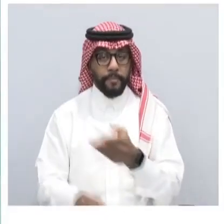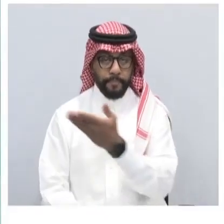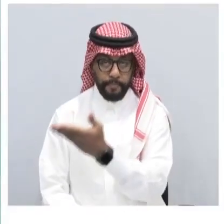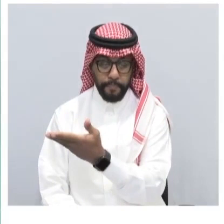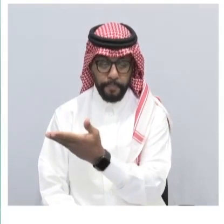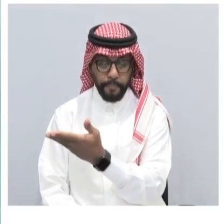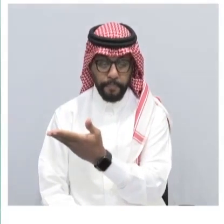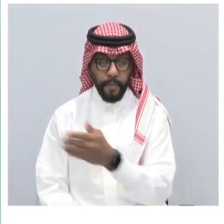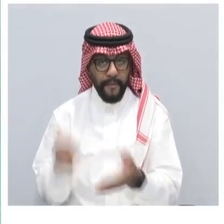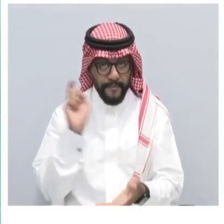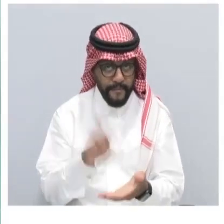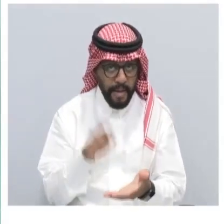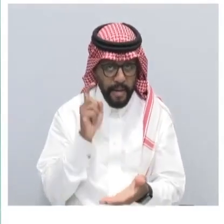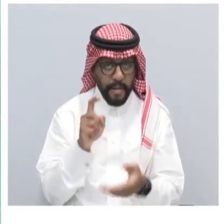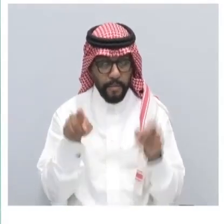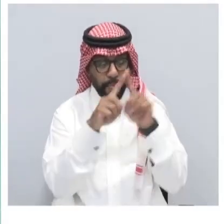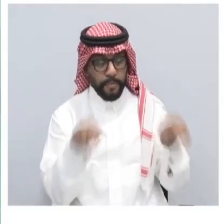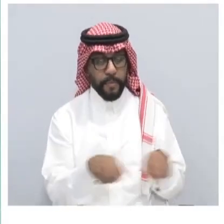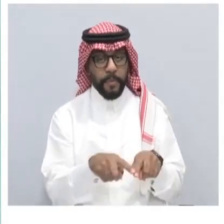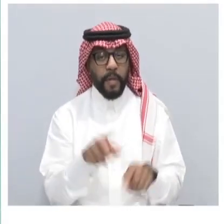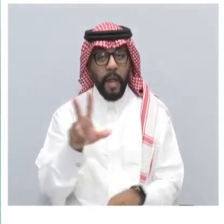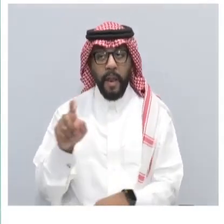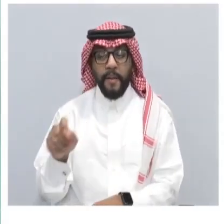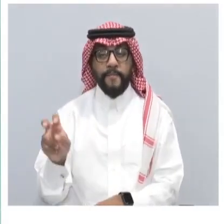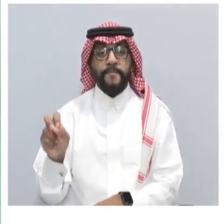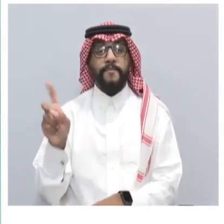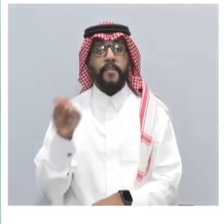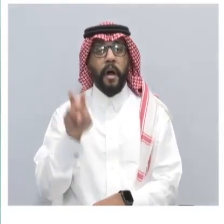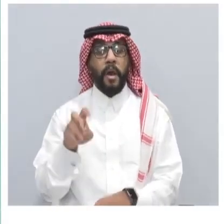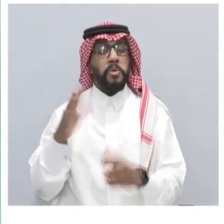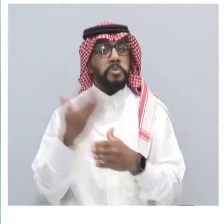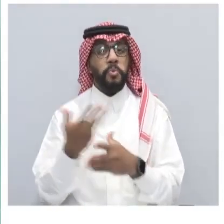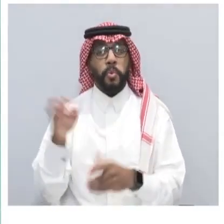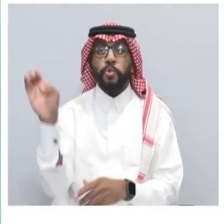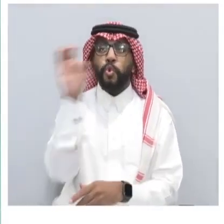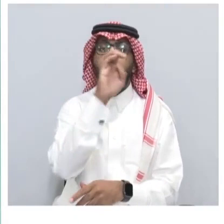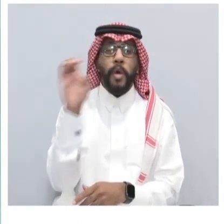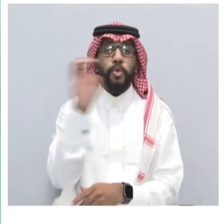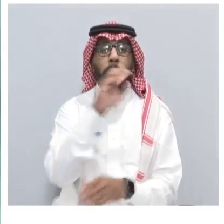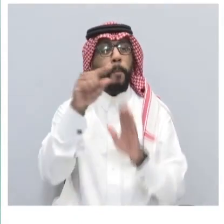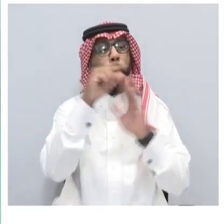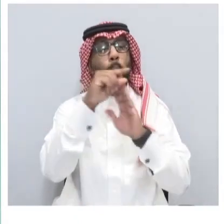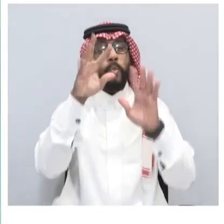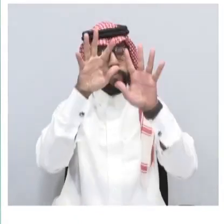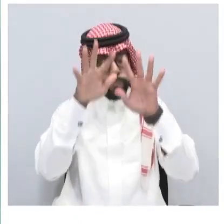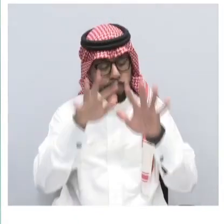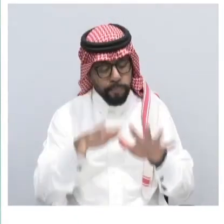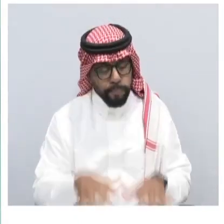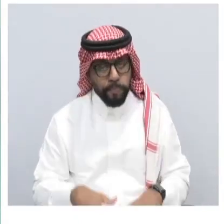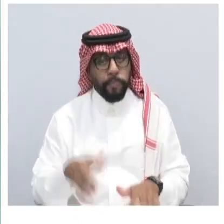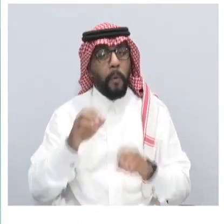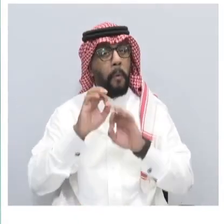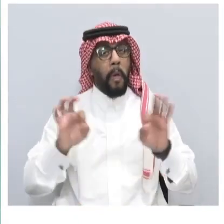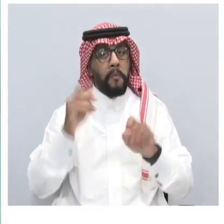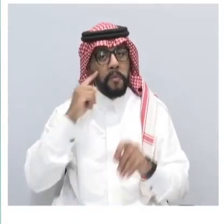هل تذكر تنسيق الفقره الفقره هي عباره هي مجموعه من الجمل التي تتناول موضوعا محددا في مايكروسوفت وورد